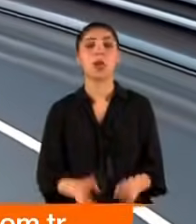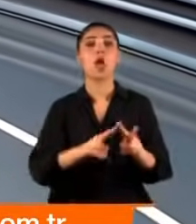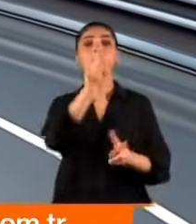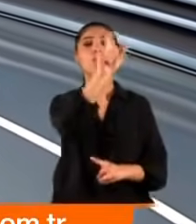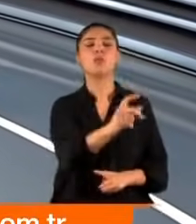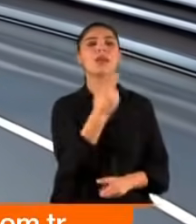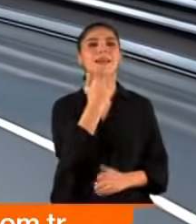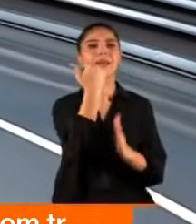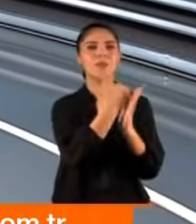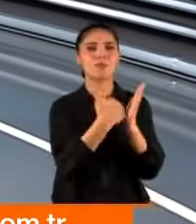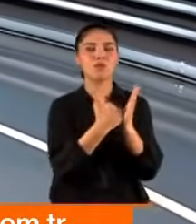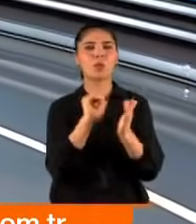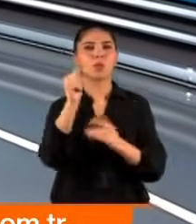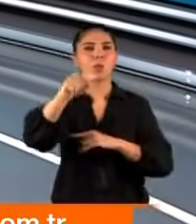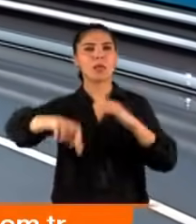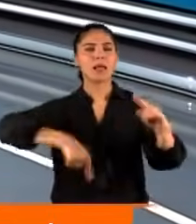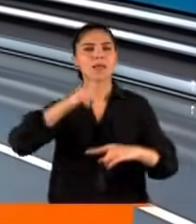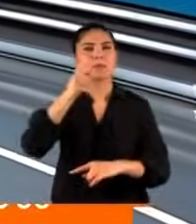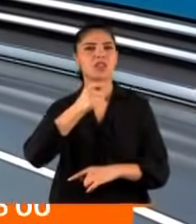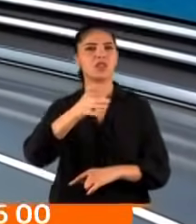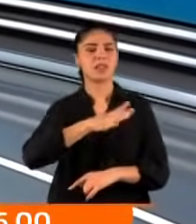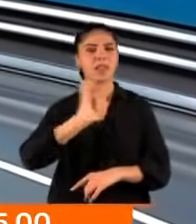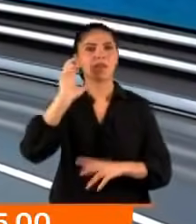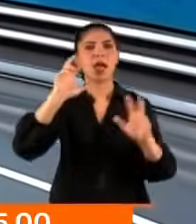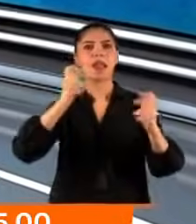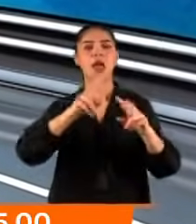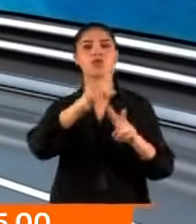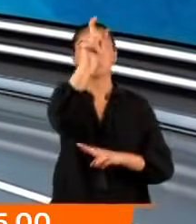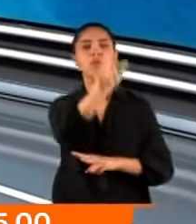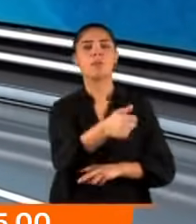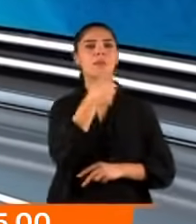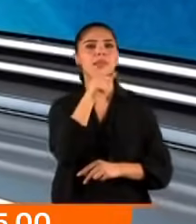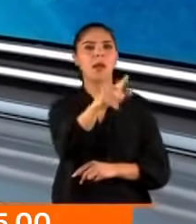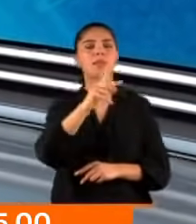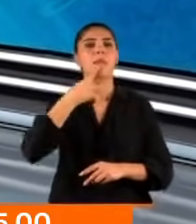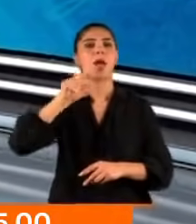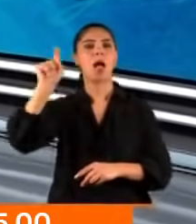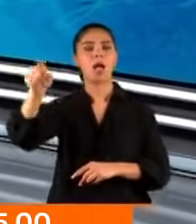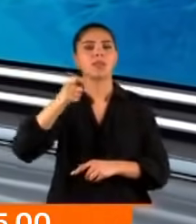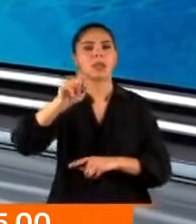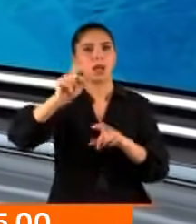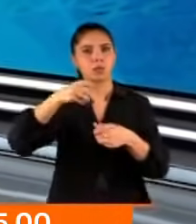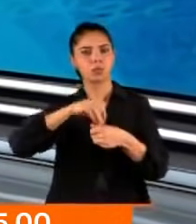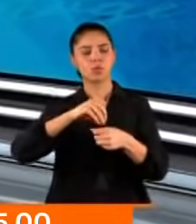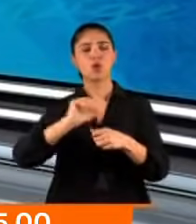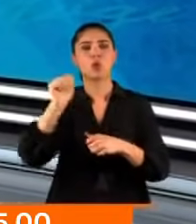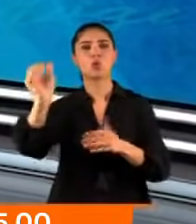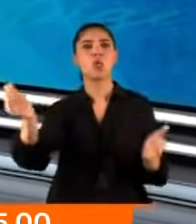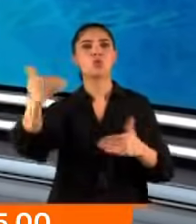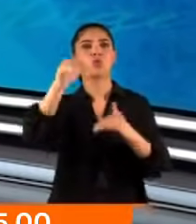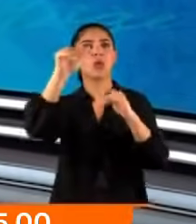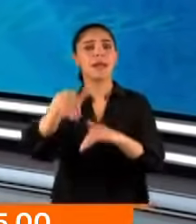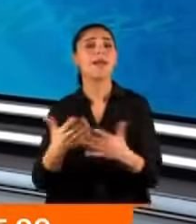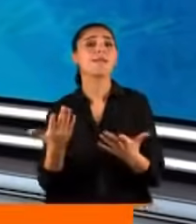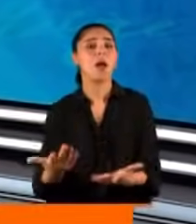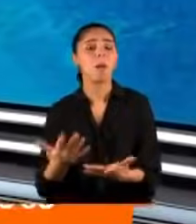Müge Anlı ve ekibinin günlerdir izini sürdüğü bir cinayet var. Radyocu Mehmet Karahan'ın ablası da katilin bulunması için günlerdir stüdyoda. Ama anlattıkları arasında